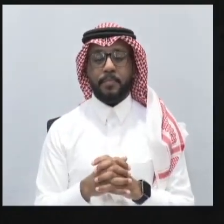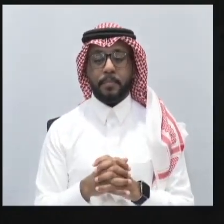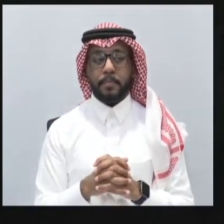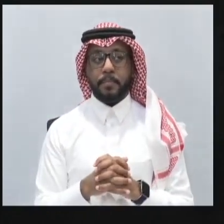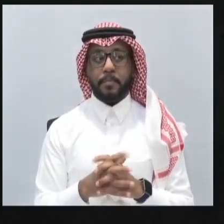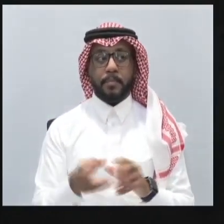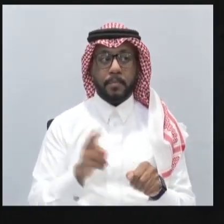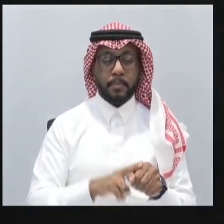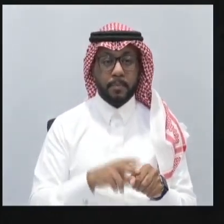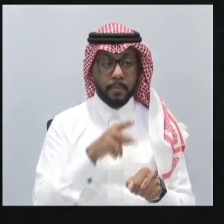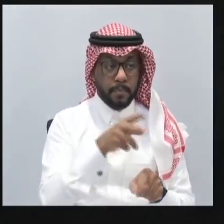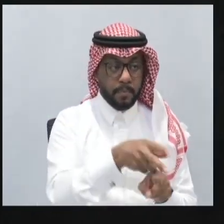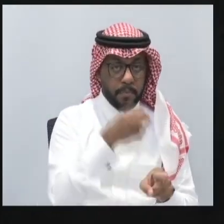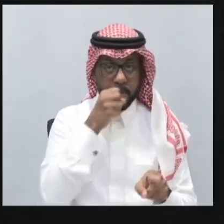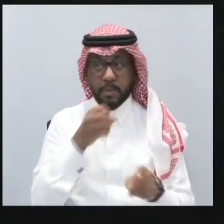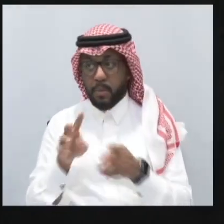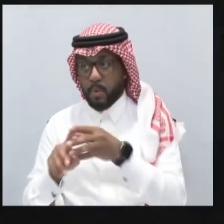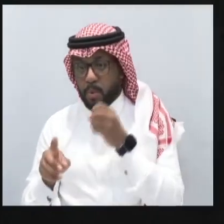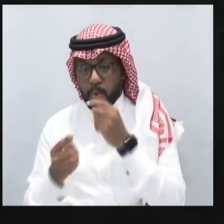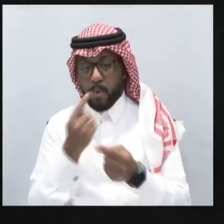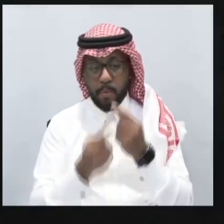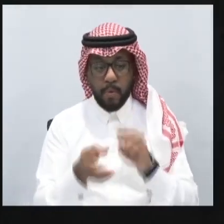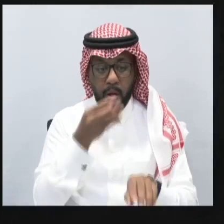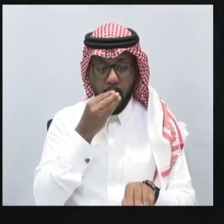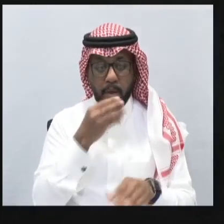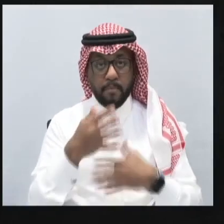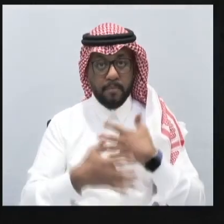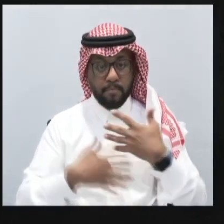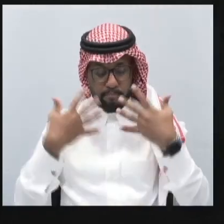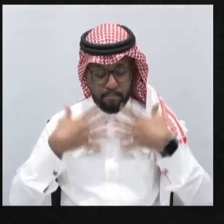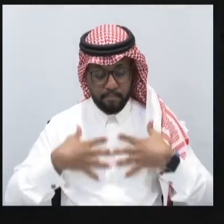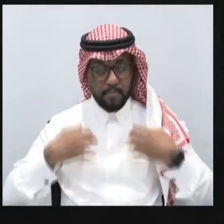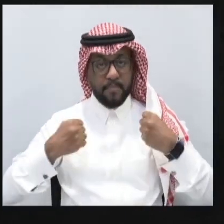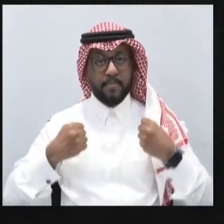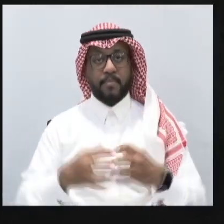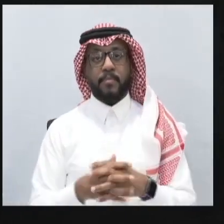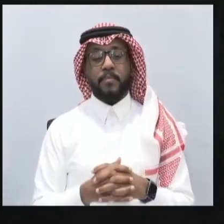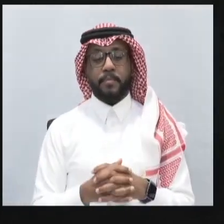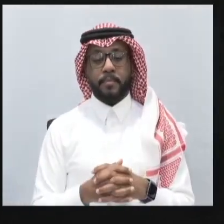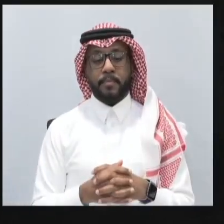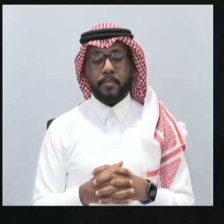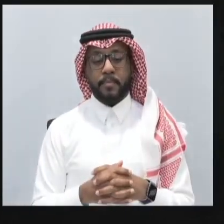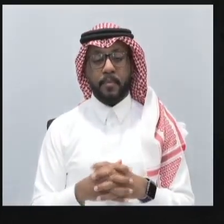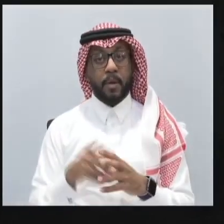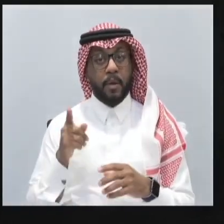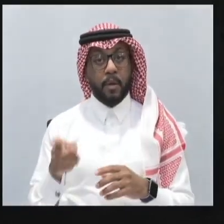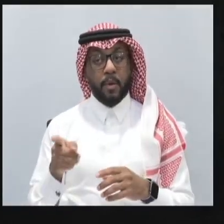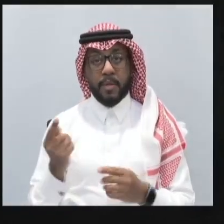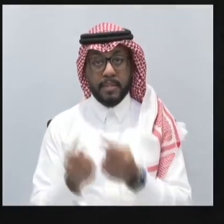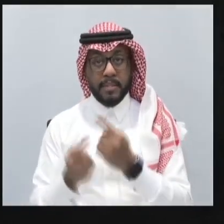فبروح ياخذ النبات ويتغذى عليه عشان يحصل على الطاقه فجزء من طاقه